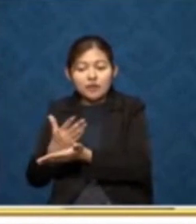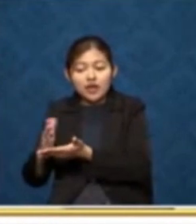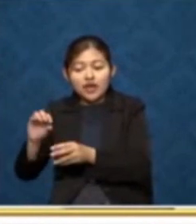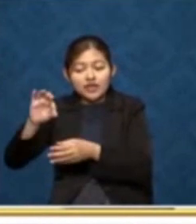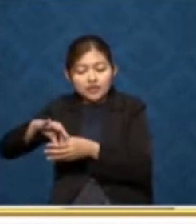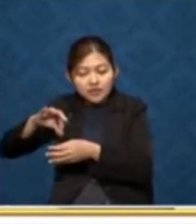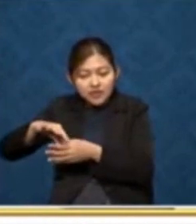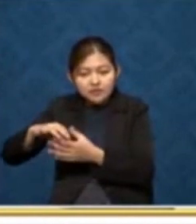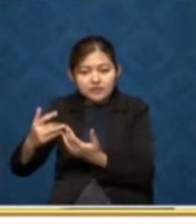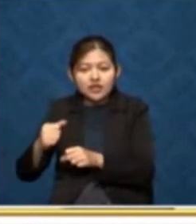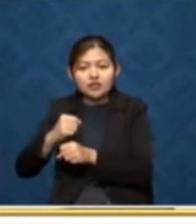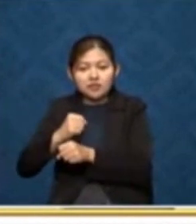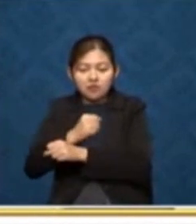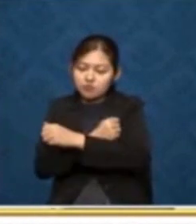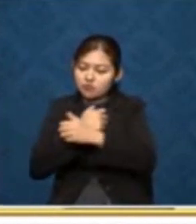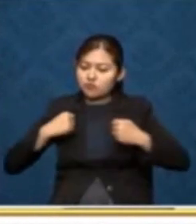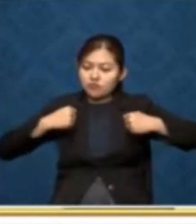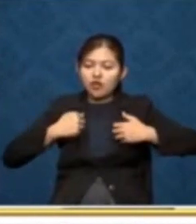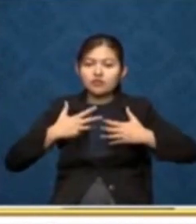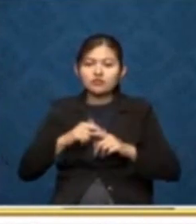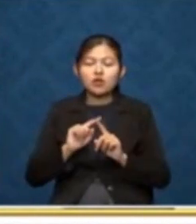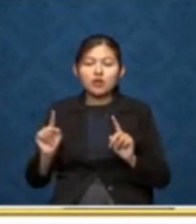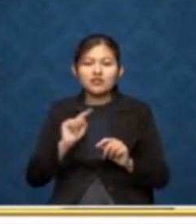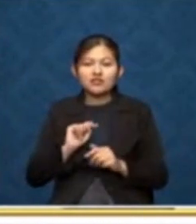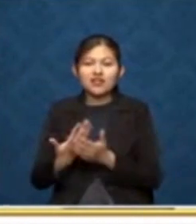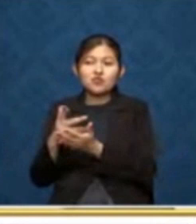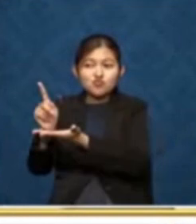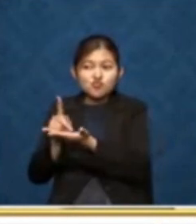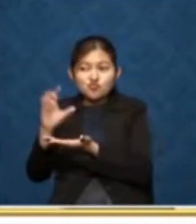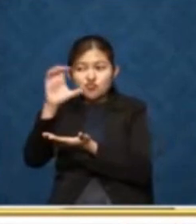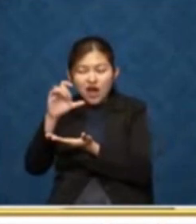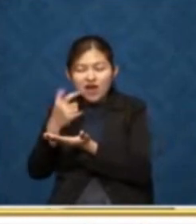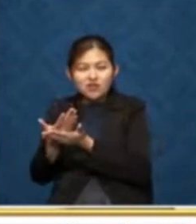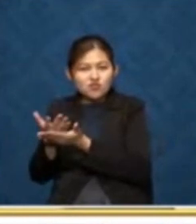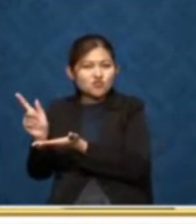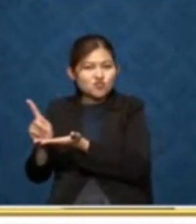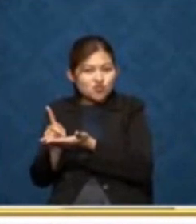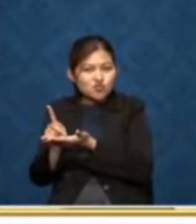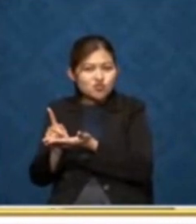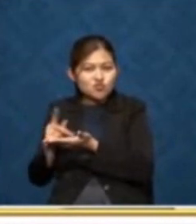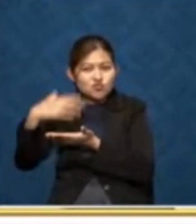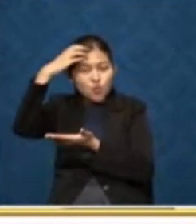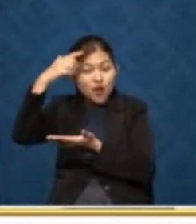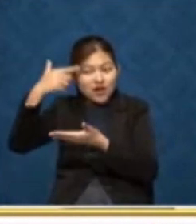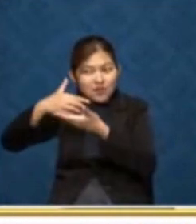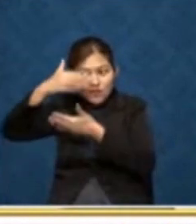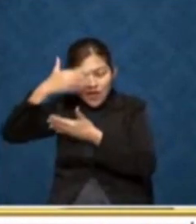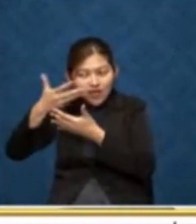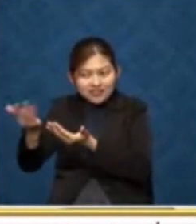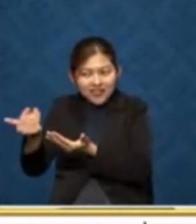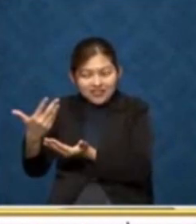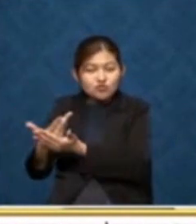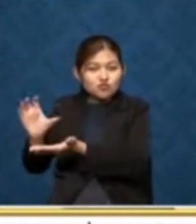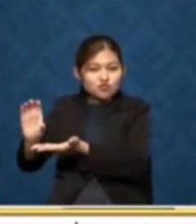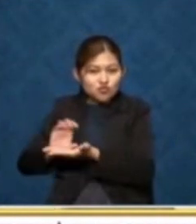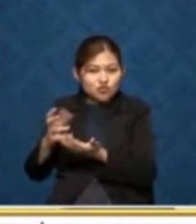านได้ก็ต้องไปกู้หนี้ยืมสินเมื่อกู้หนี้ยืมสินมาครับภาระหนี้มันวนเวียนทำให้ชาวบ้านเนี่ยไม่มีศักยภาพในการช